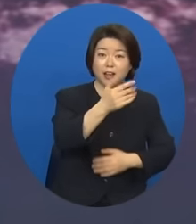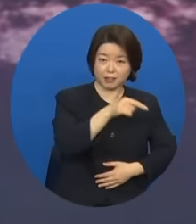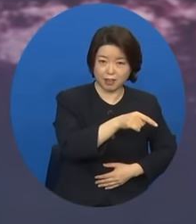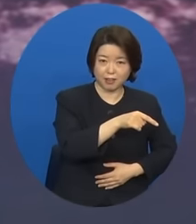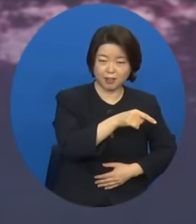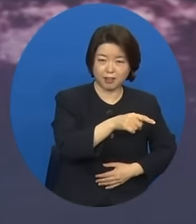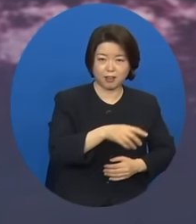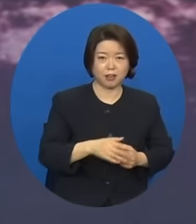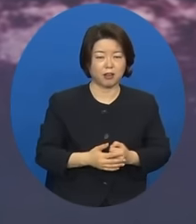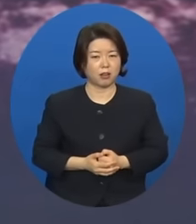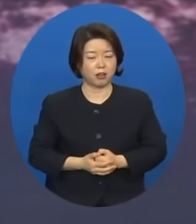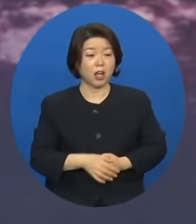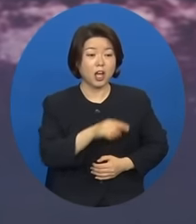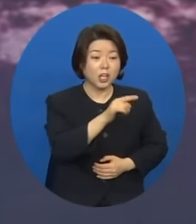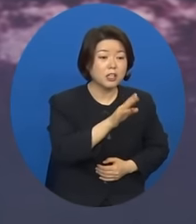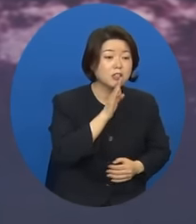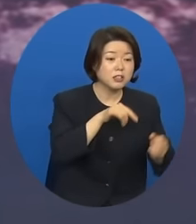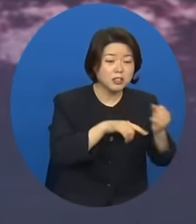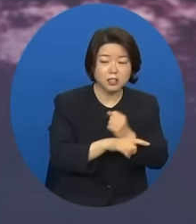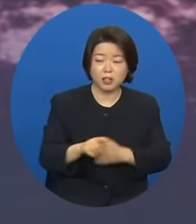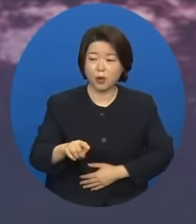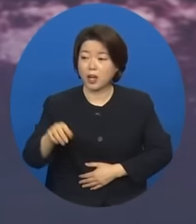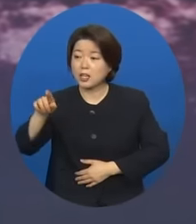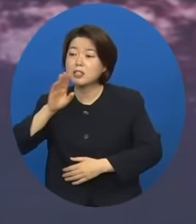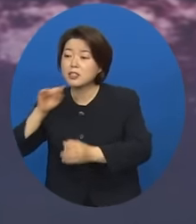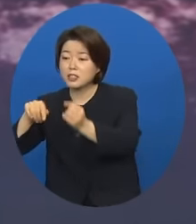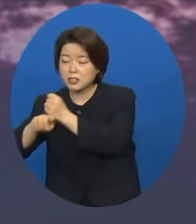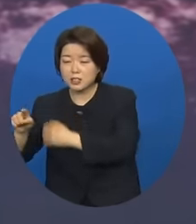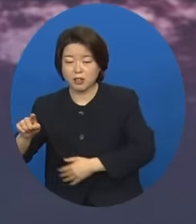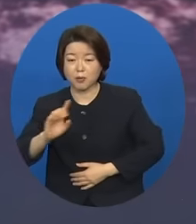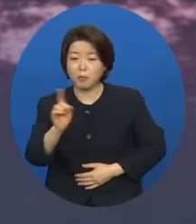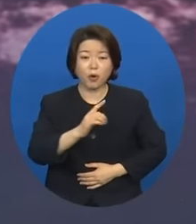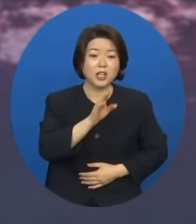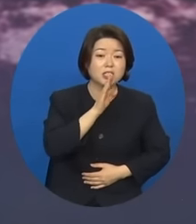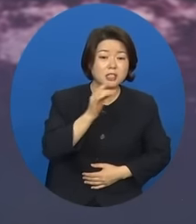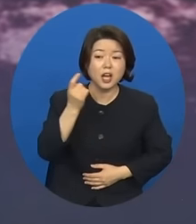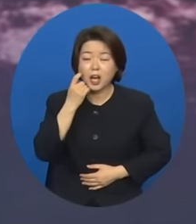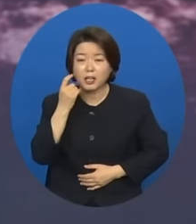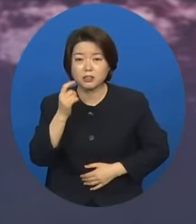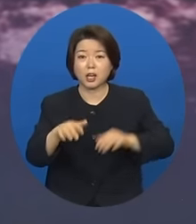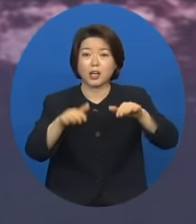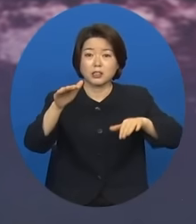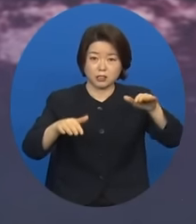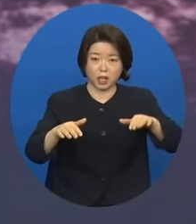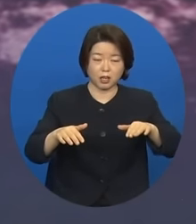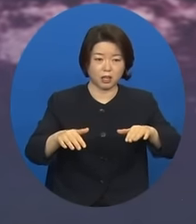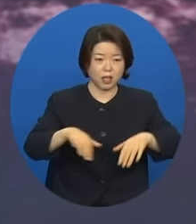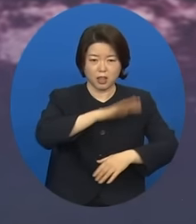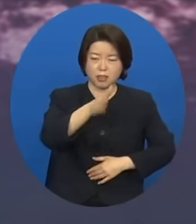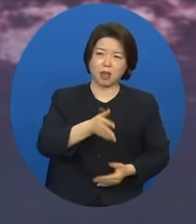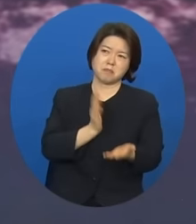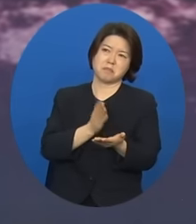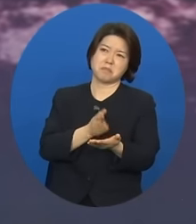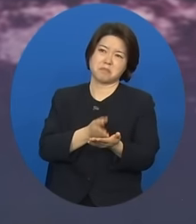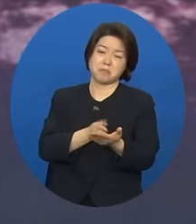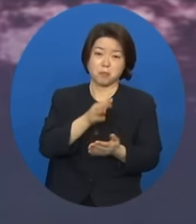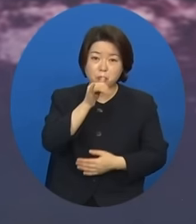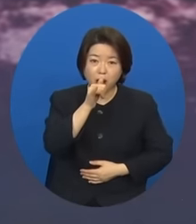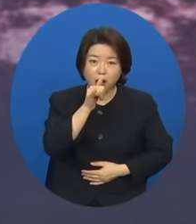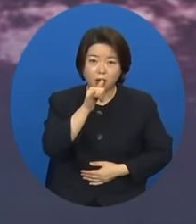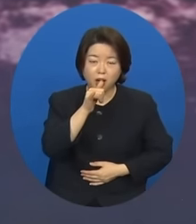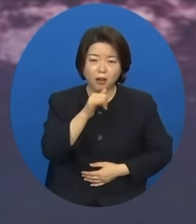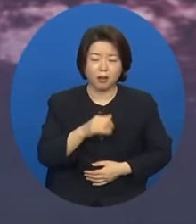진리와 절대 진리의 대결이 무엇이 진짜냐 가짜냐 그 차이지 다 절대 주장을 하고 있는 겁니다